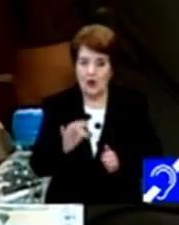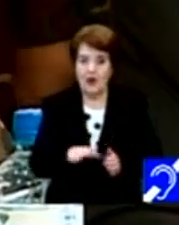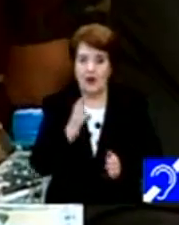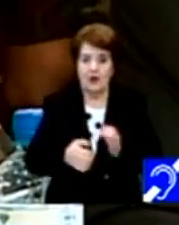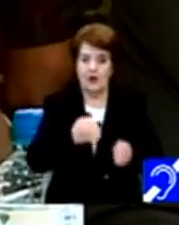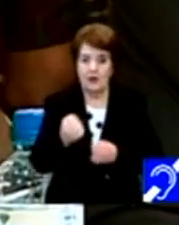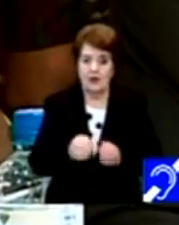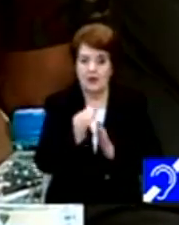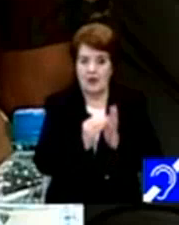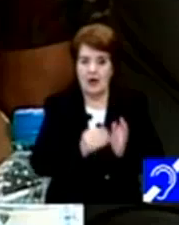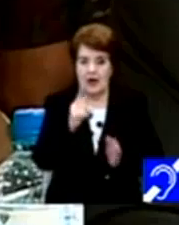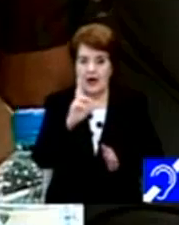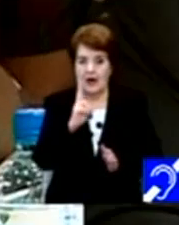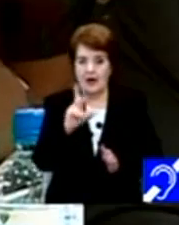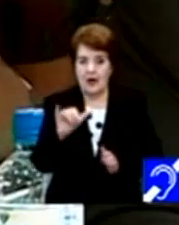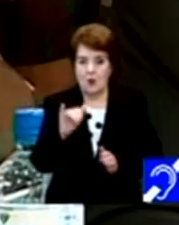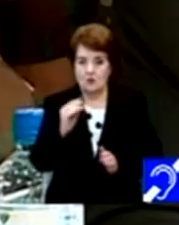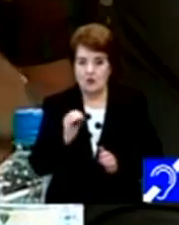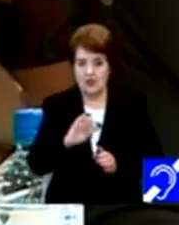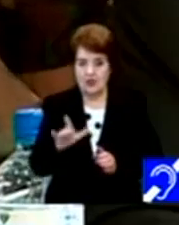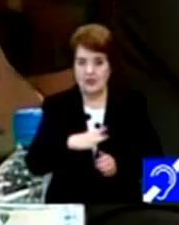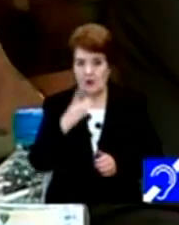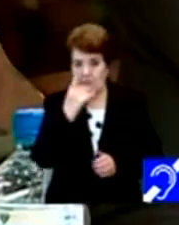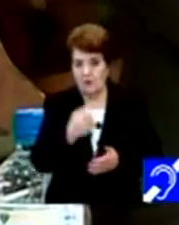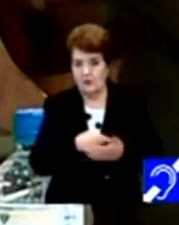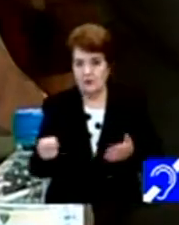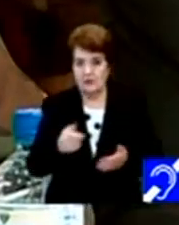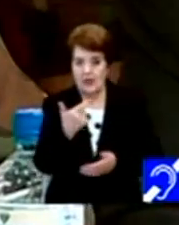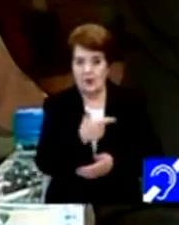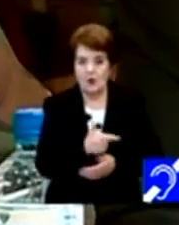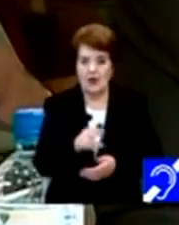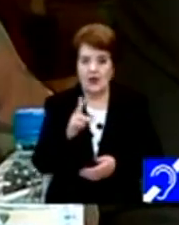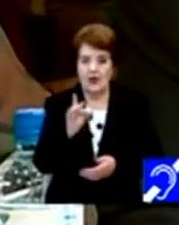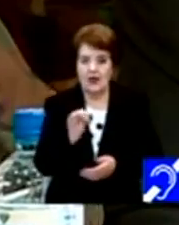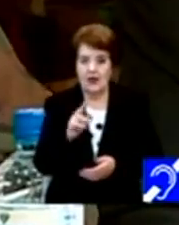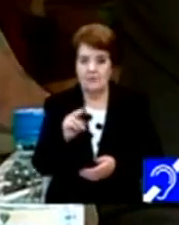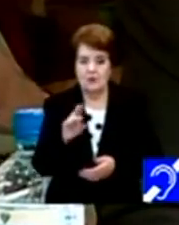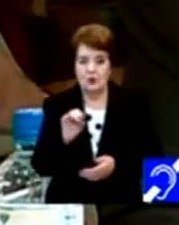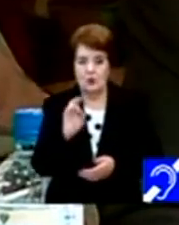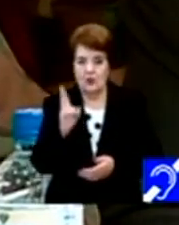pe circumscripția Căușeni, însă a fost devansat de democratul Grigore Repeșciuc.